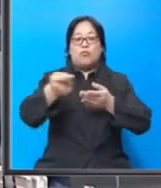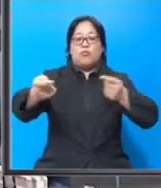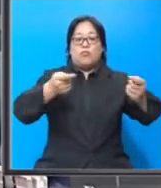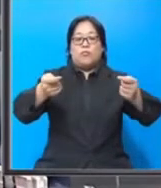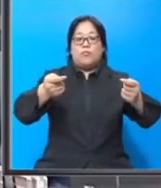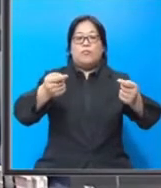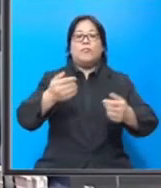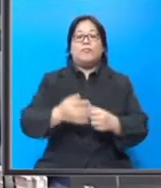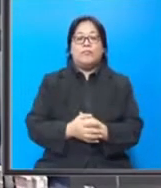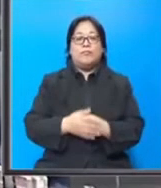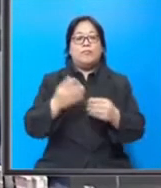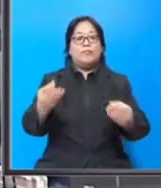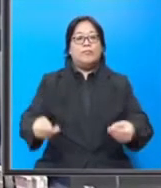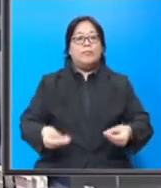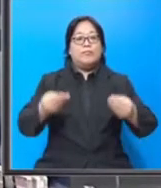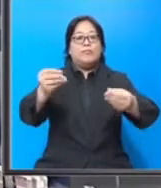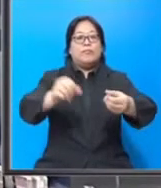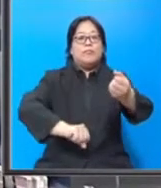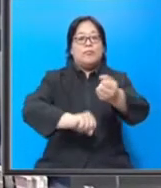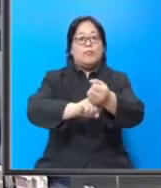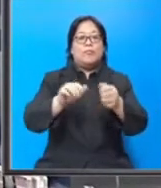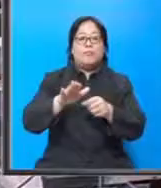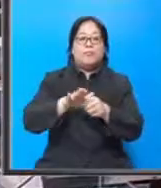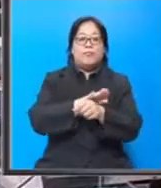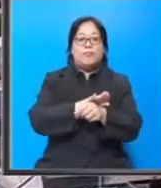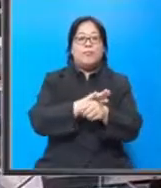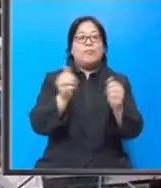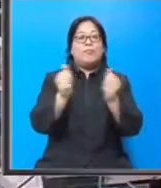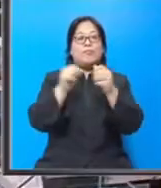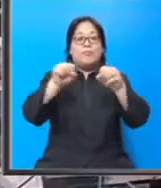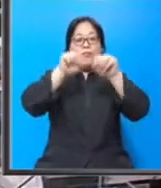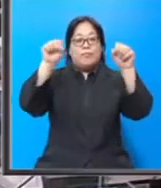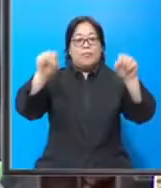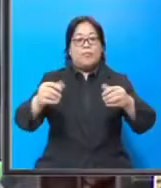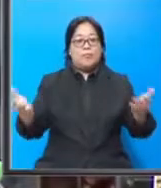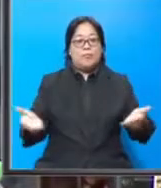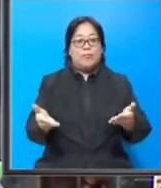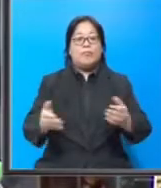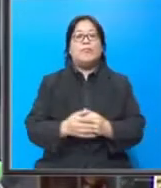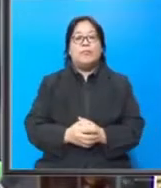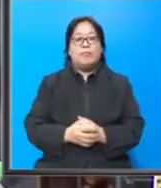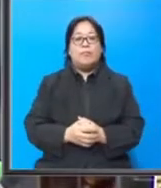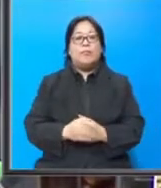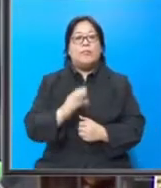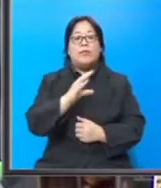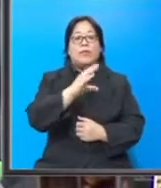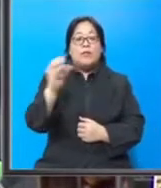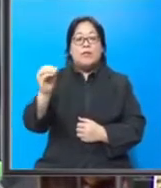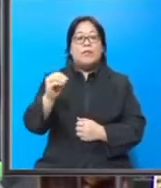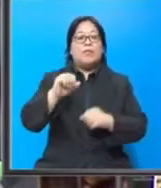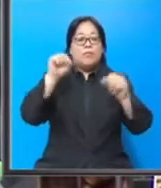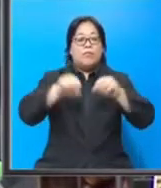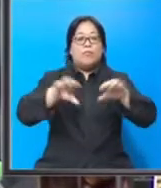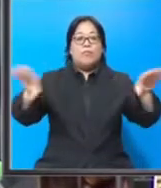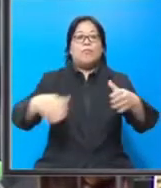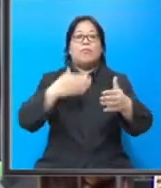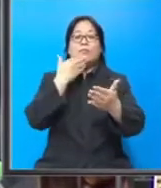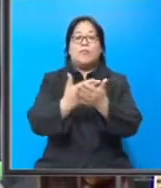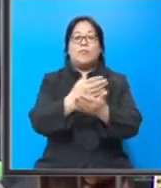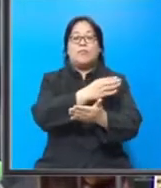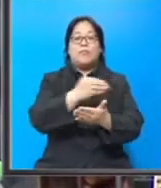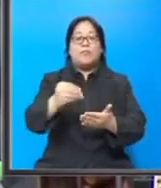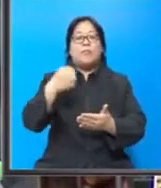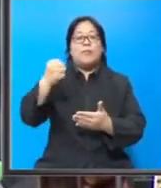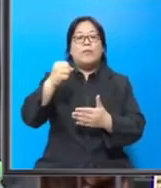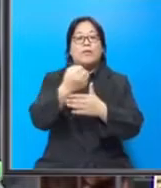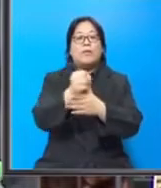governance diberi sokongan yang penuh dengan sistem whistleblower ini supaya syarikat dijalankan baik dan